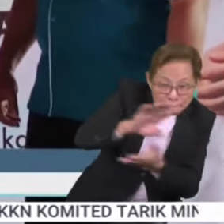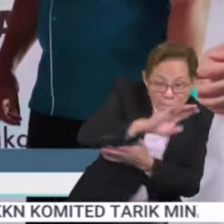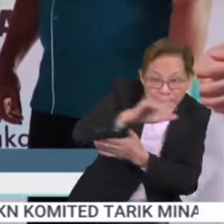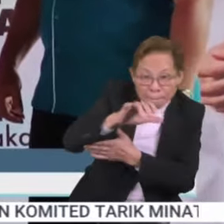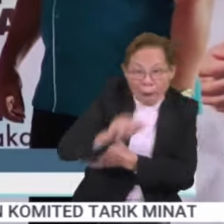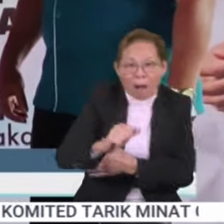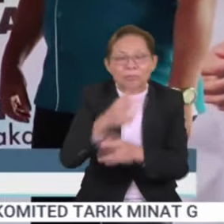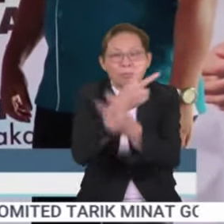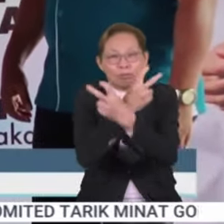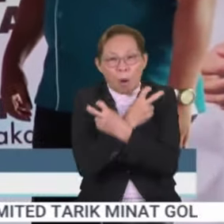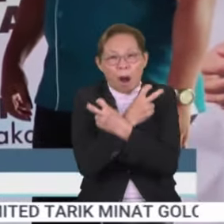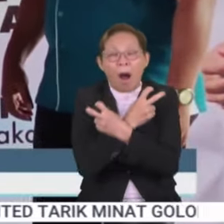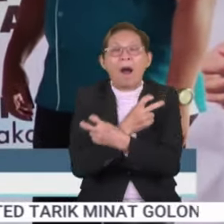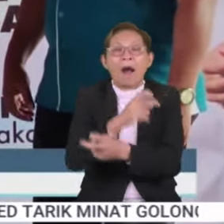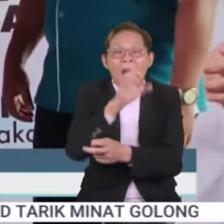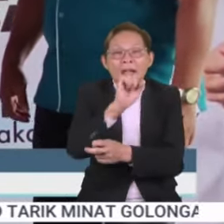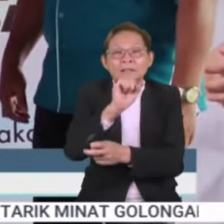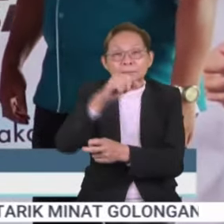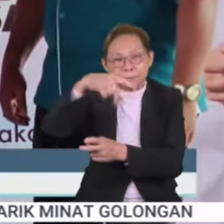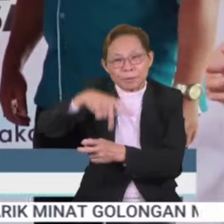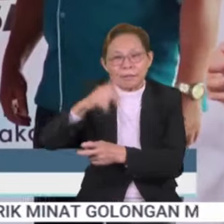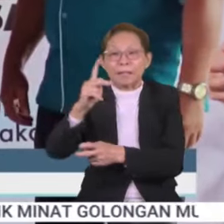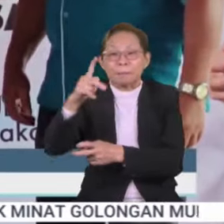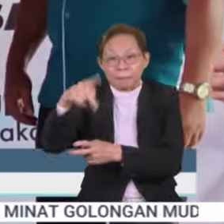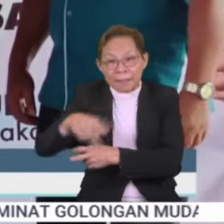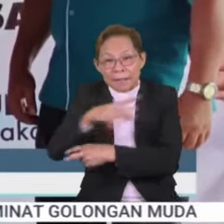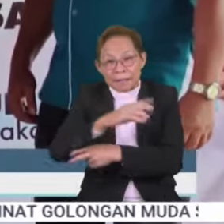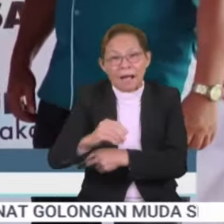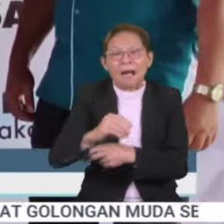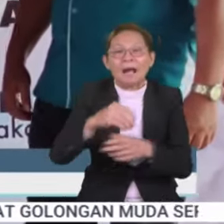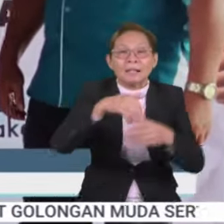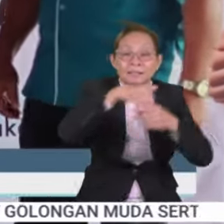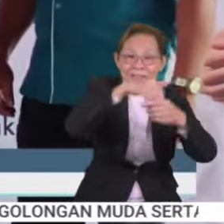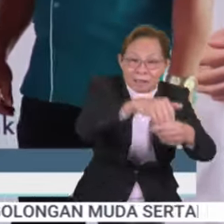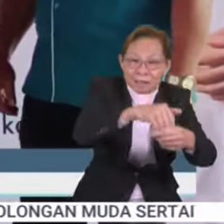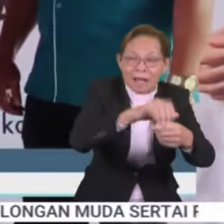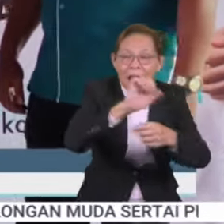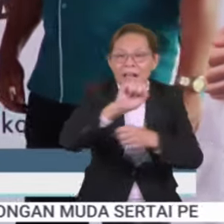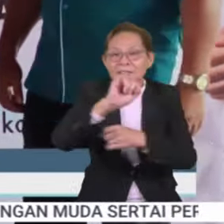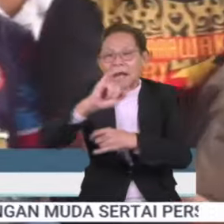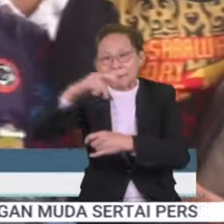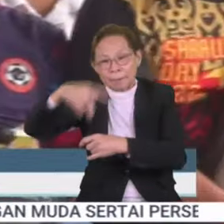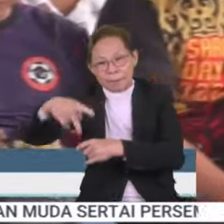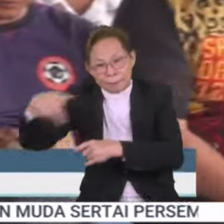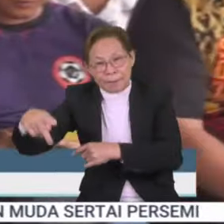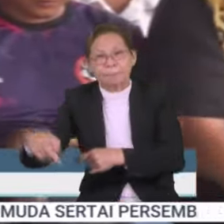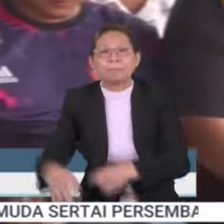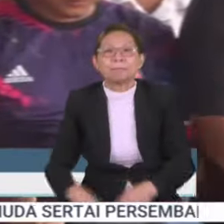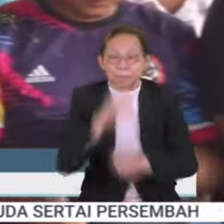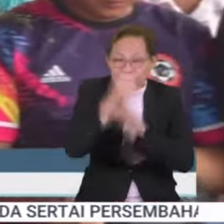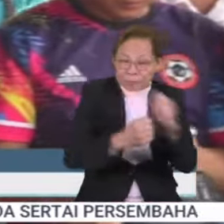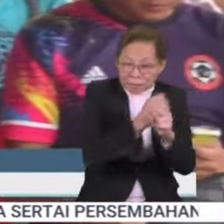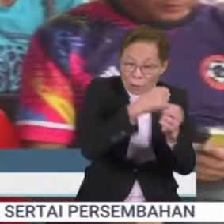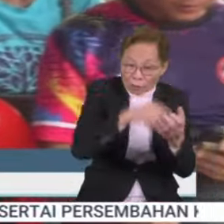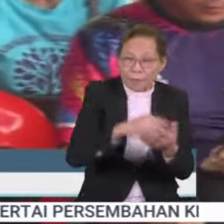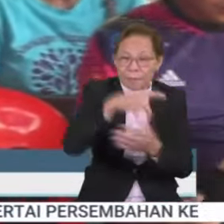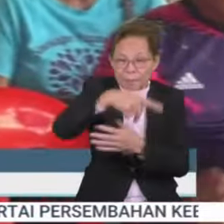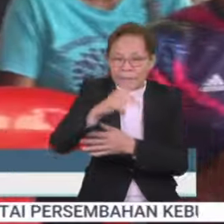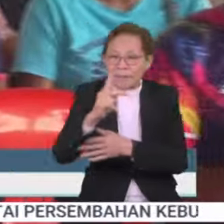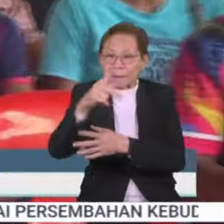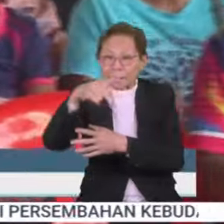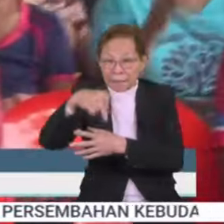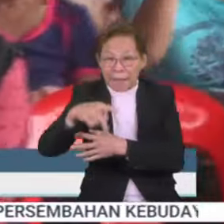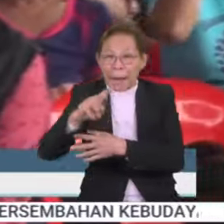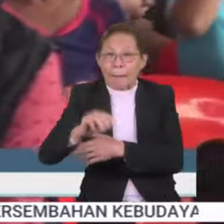persekutuan sbpkp dan skim insentif pengeluaran padi sipp tahun ini kpkm melalui